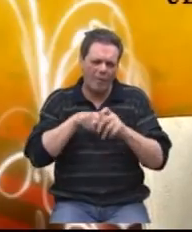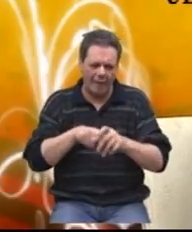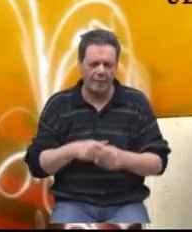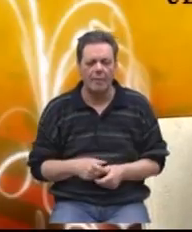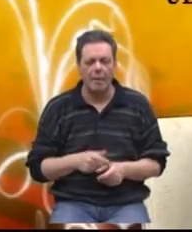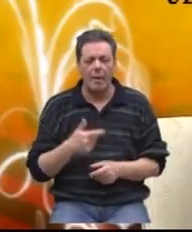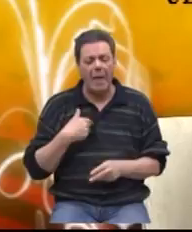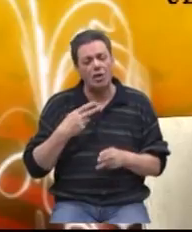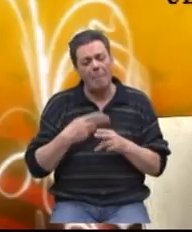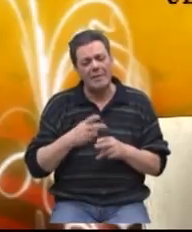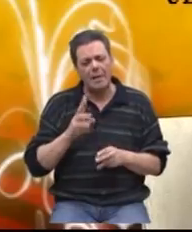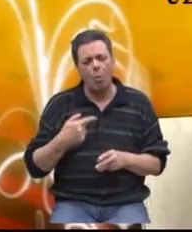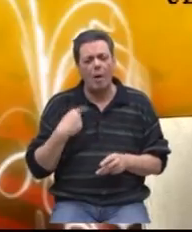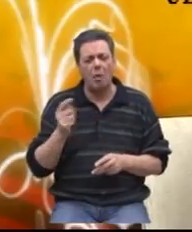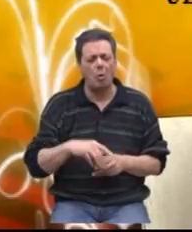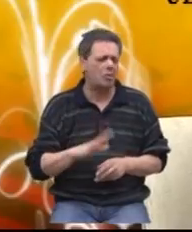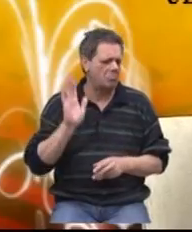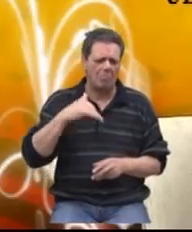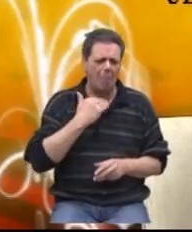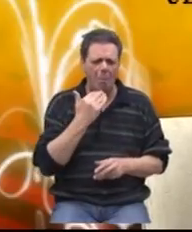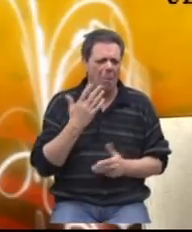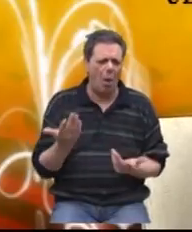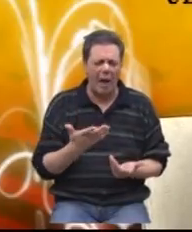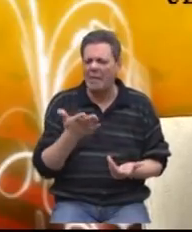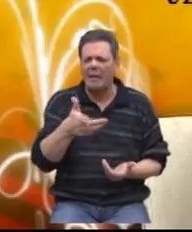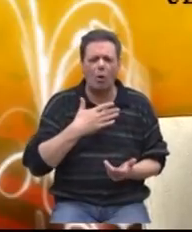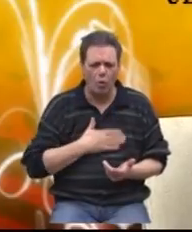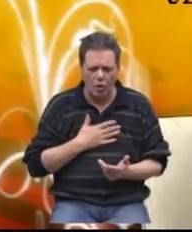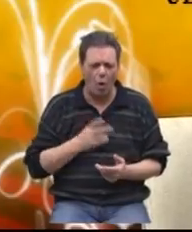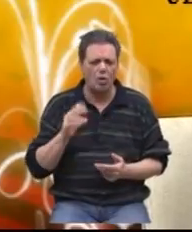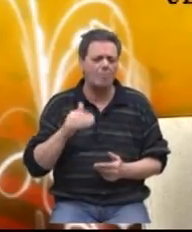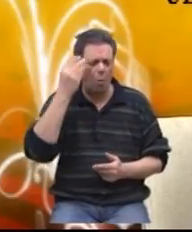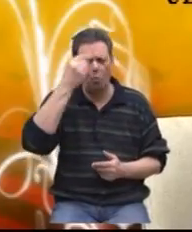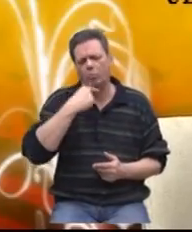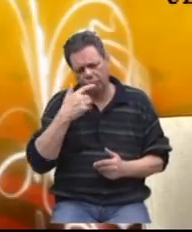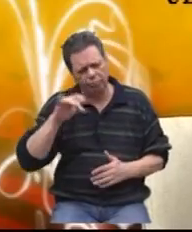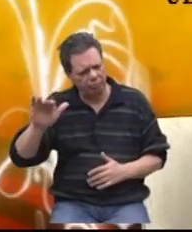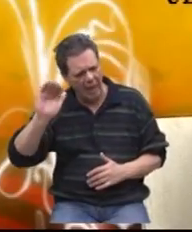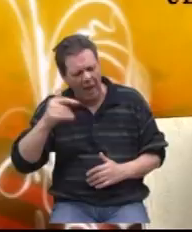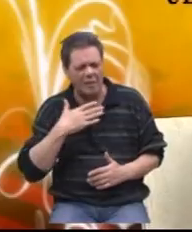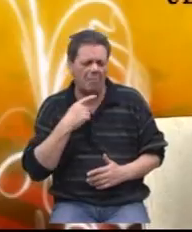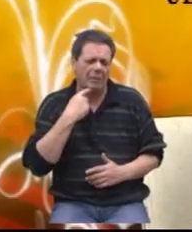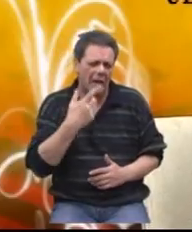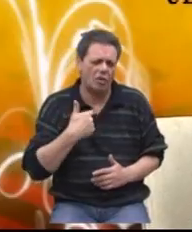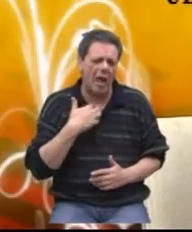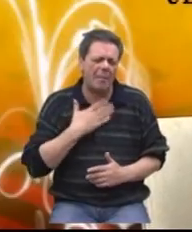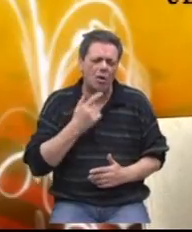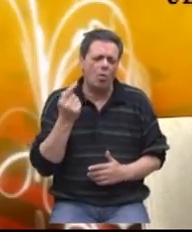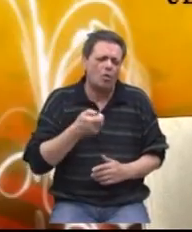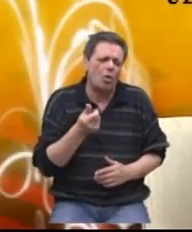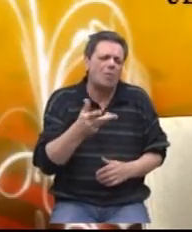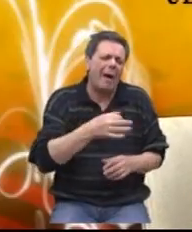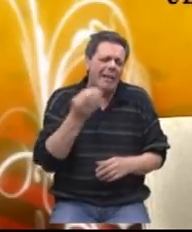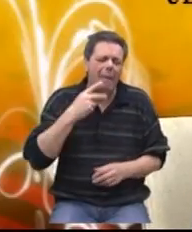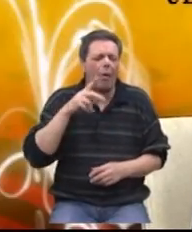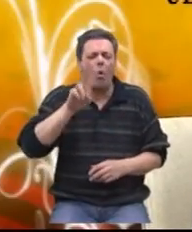pacijenti mogu nama doći u bilo kojem trenutku kad oni to zažele. Oni mogu se najaviti, reći ja bih htio doći kroz par dana ako imate